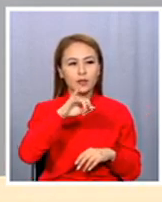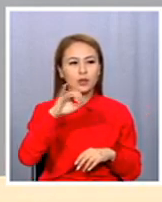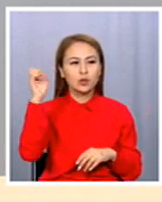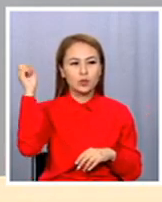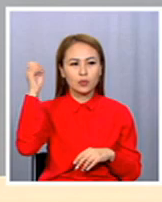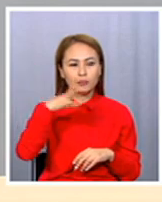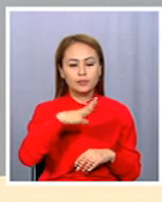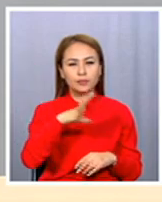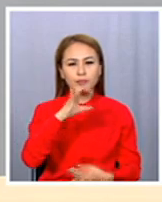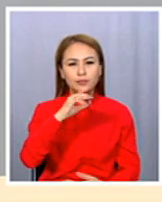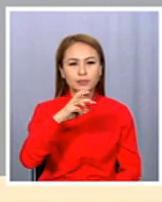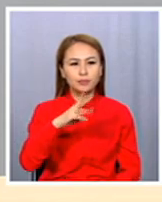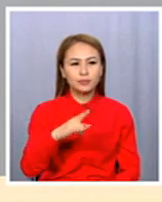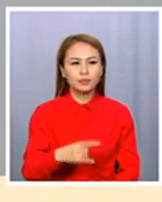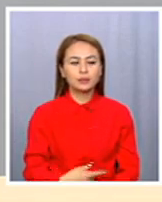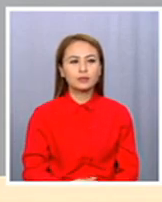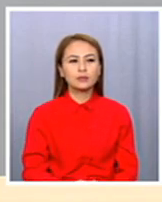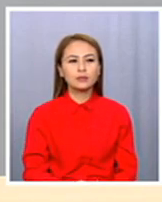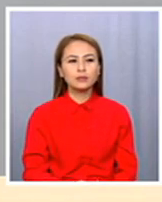Солнечной системы.